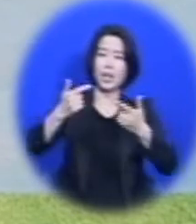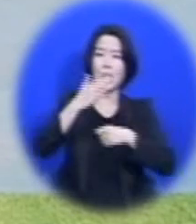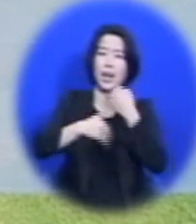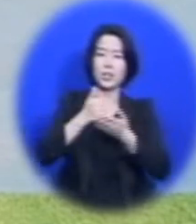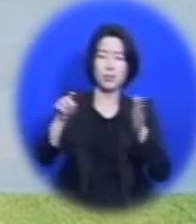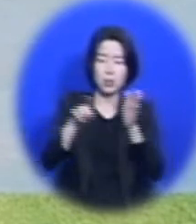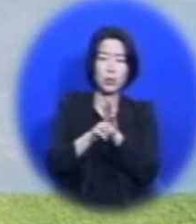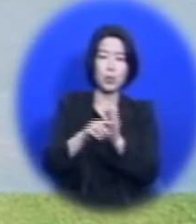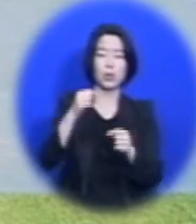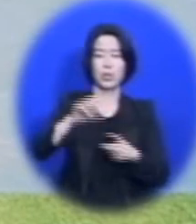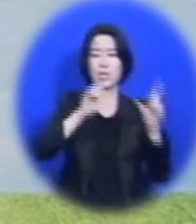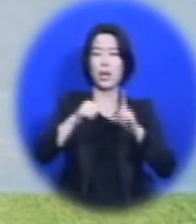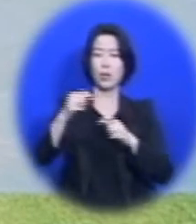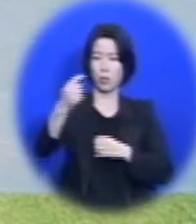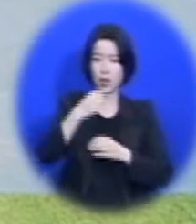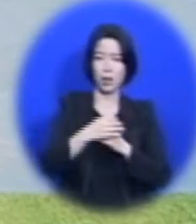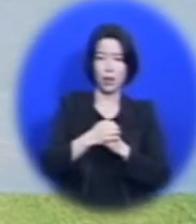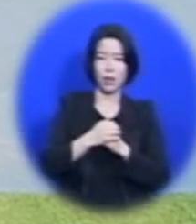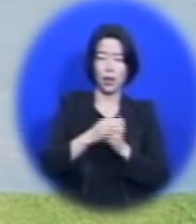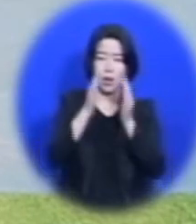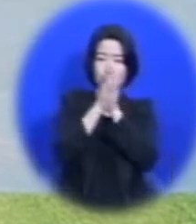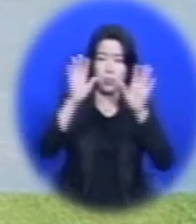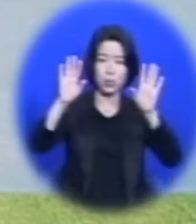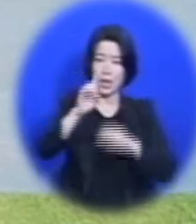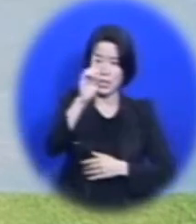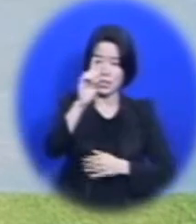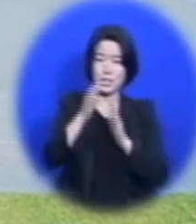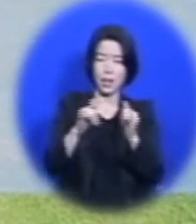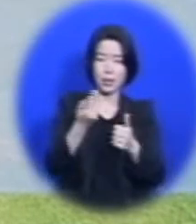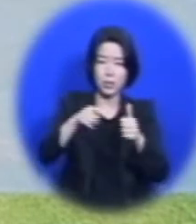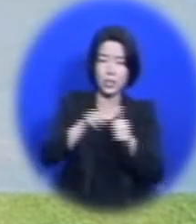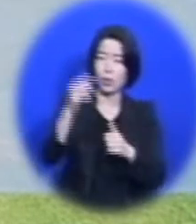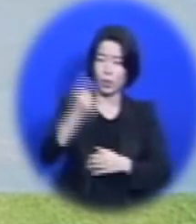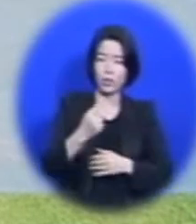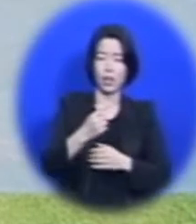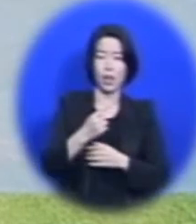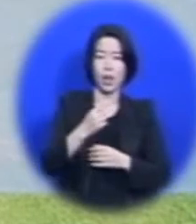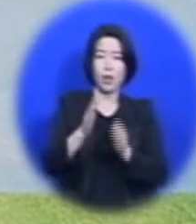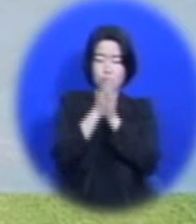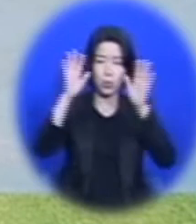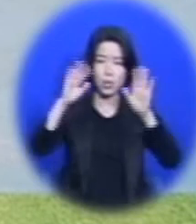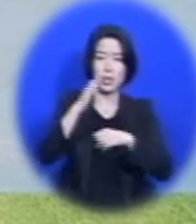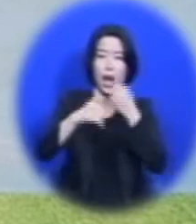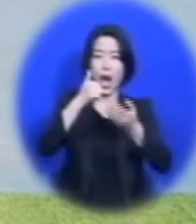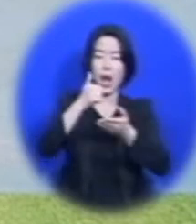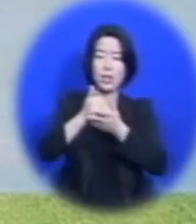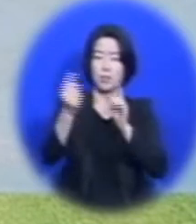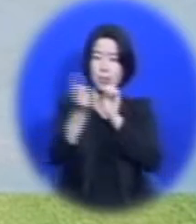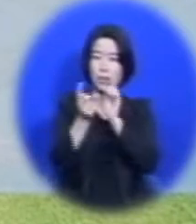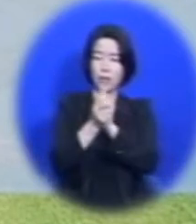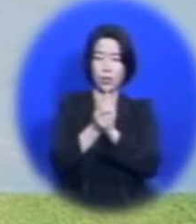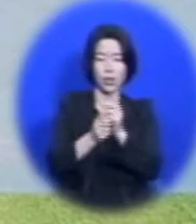믿고 살라는 거예요. 아, 모세 한 사람 의지하고 왔는데 모세는 하나님 만나러 시내산에 올라갔다가 죽었는지